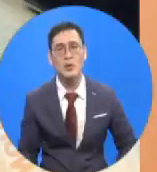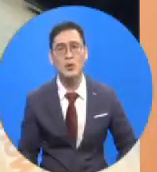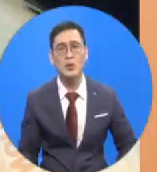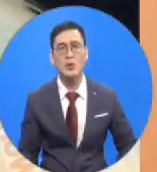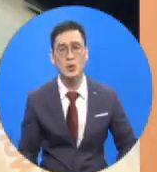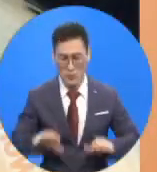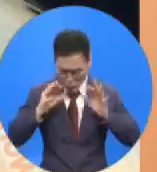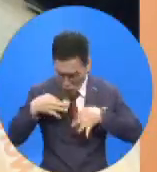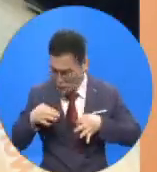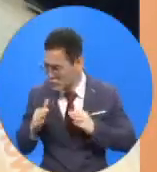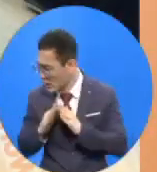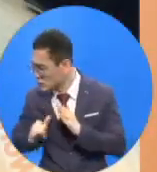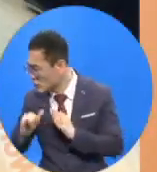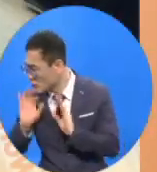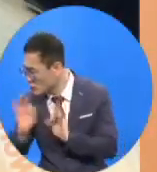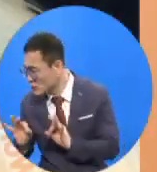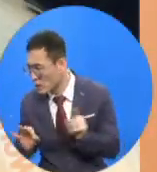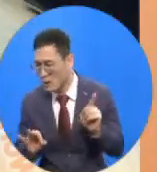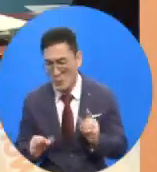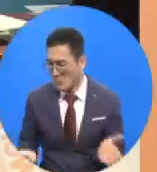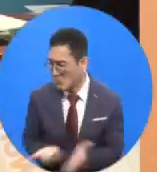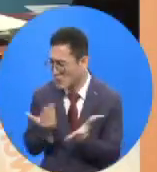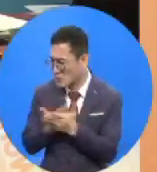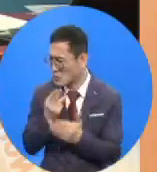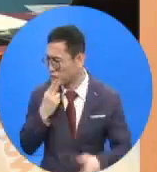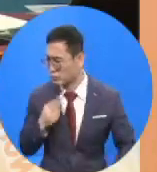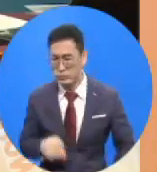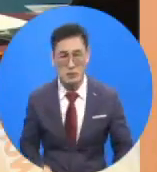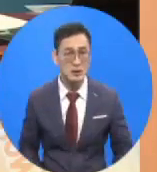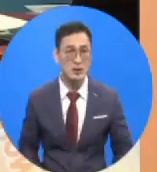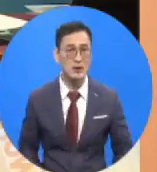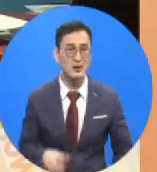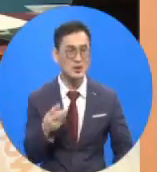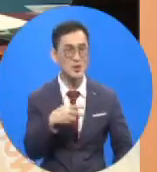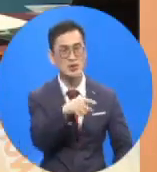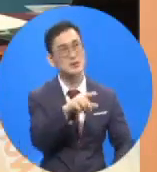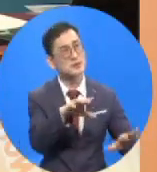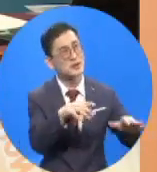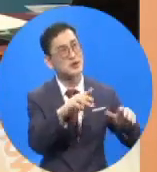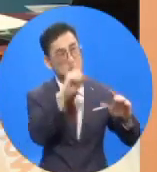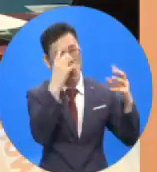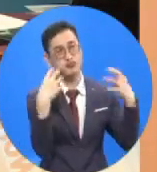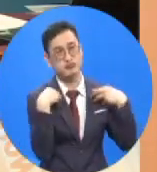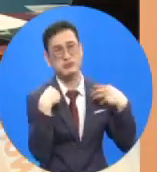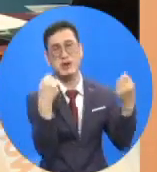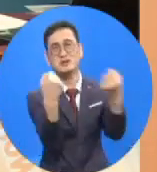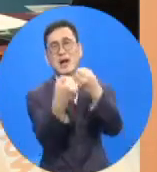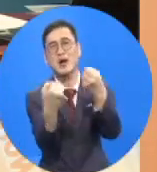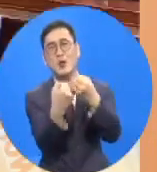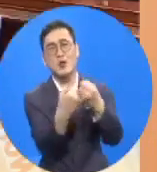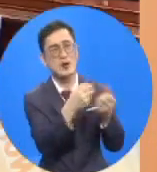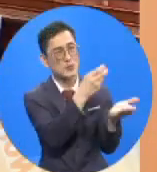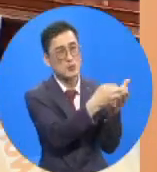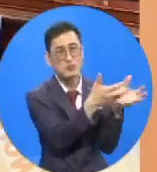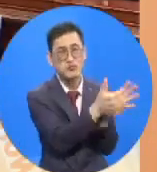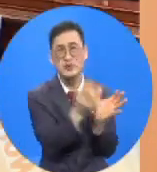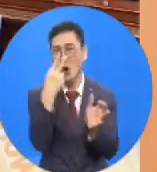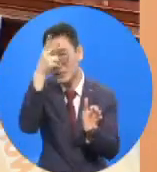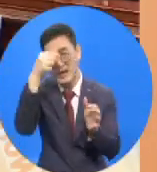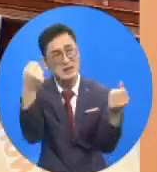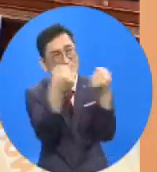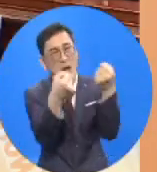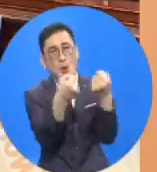검찰과 좀 추미애 장관이 하는 이런 문제라든지 5평 가르게 문제라든지 또 부동산 문제라든지 결국 국민의 삶이